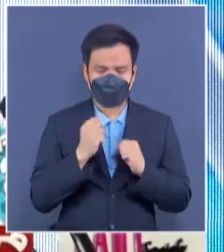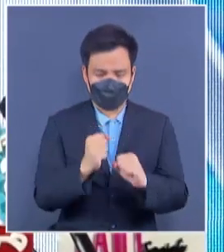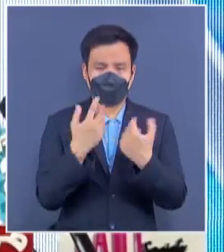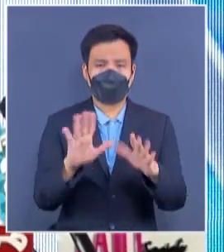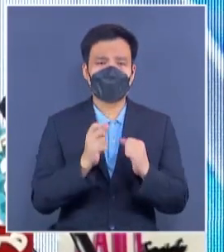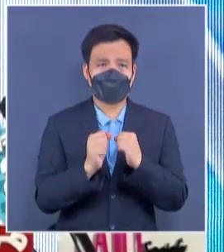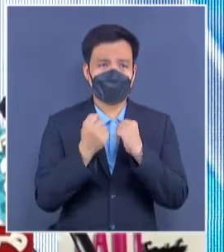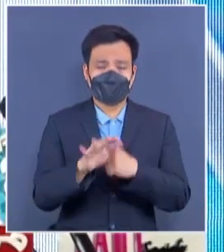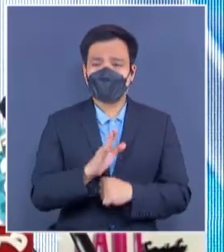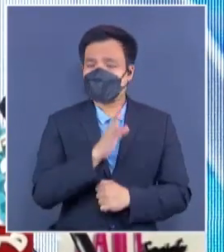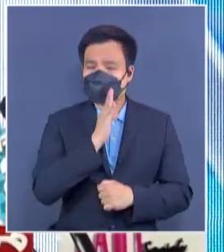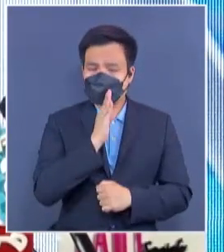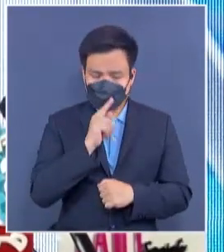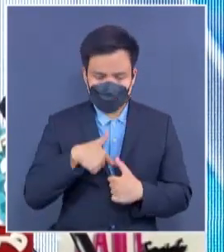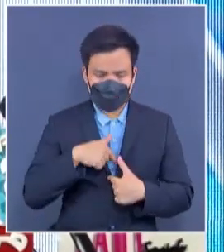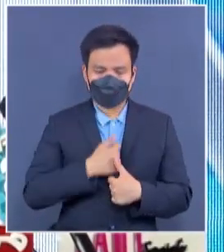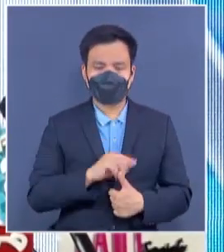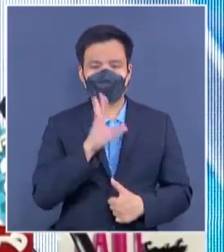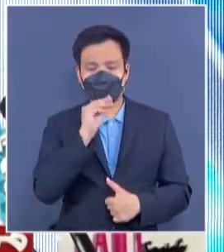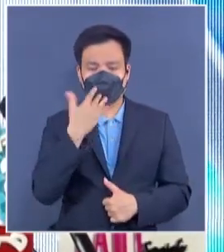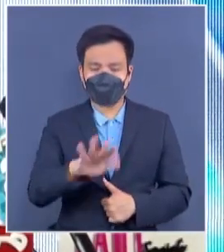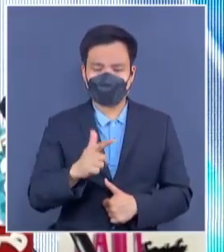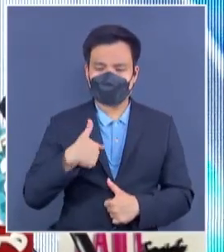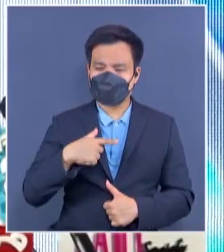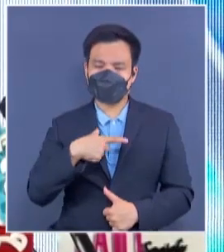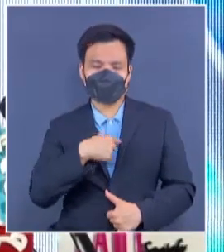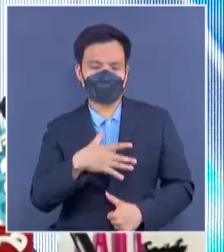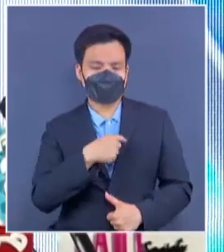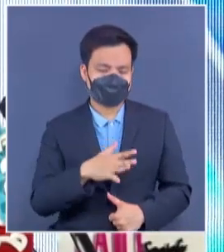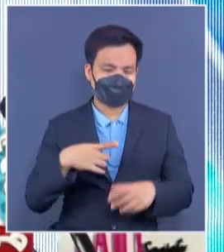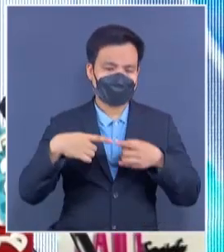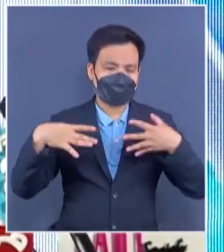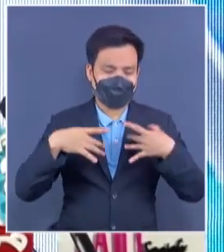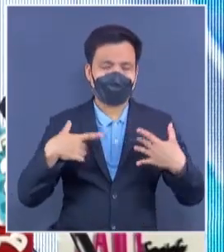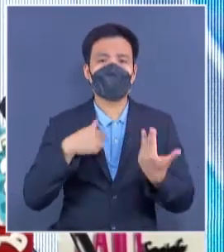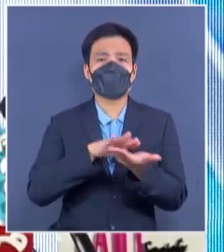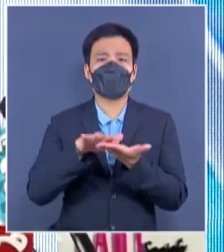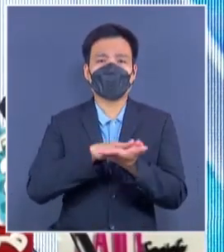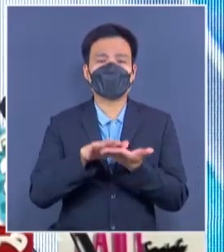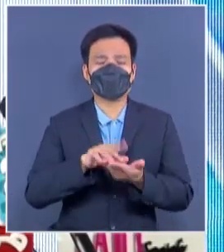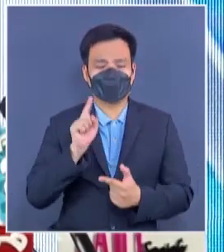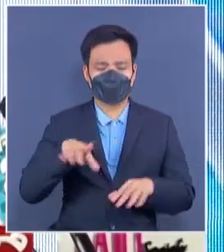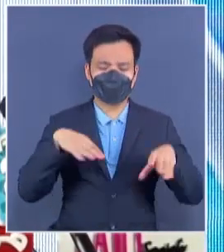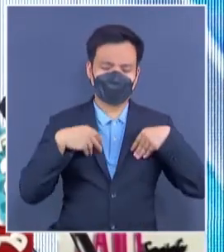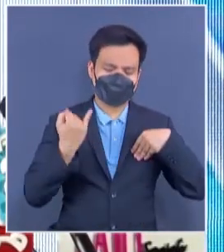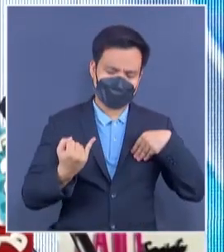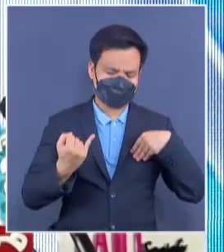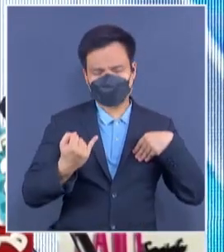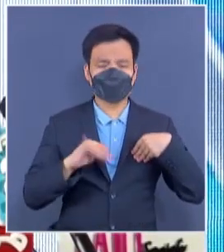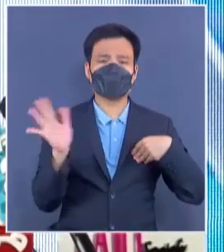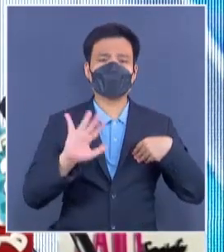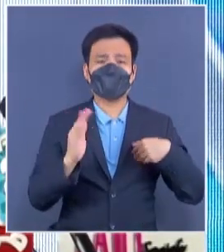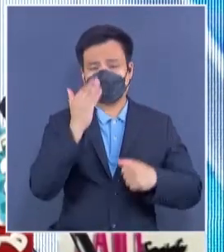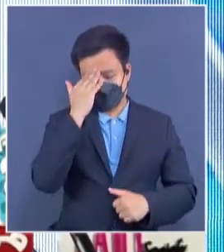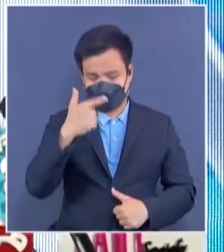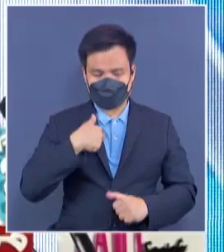ความสามารถเหมือนกันท่าไหนที่มันไม่ทำให้มีถึงใจถึงต้องขอโทษจริงๆคือจริงๆอยากถามว่าท้อไหมมันไม่ได้ท้อหรอกมันไม่ได้ท้อแล้วครับเพราะว่าเรา